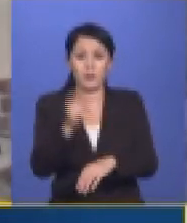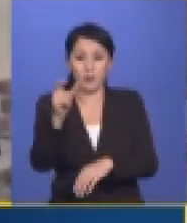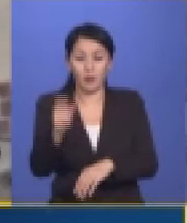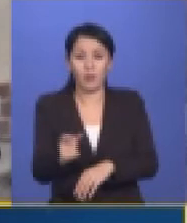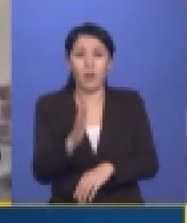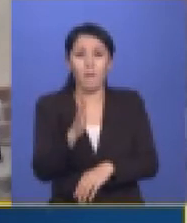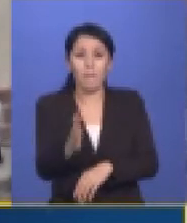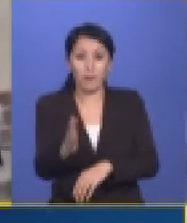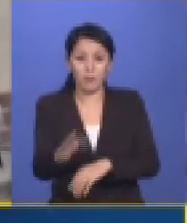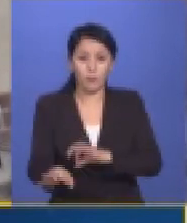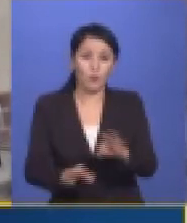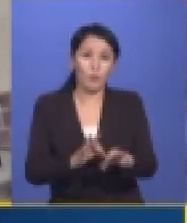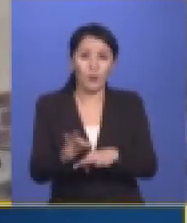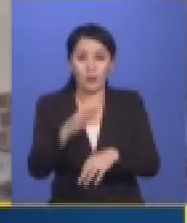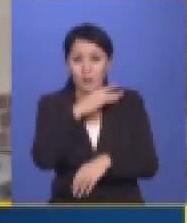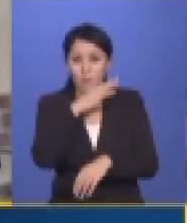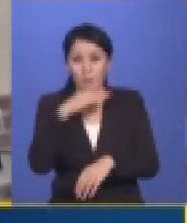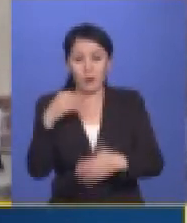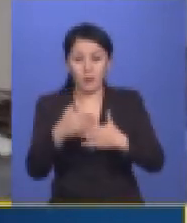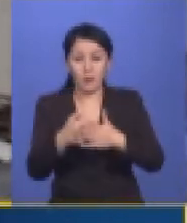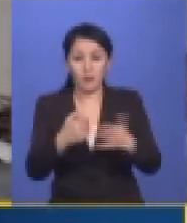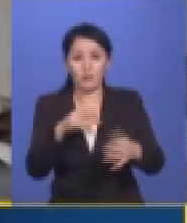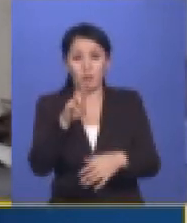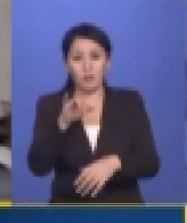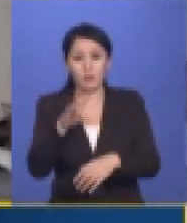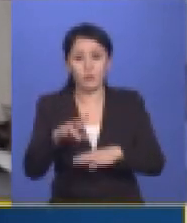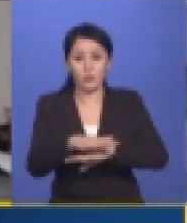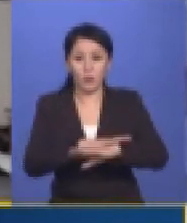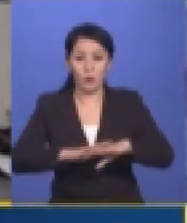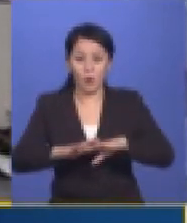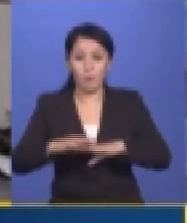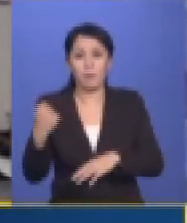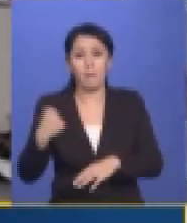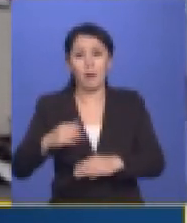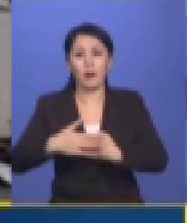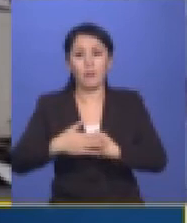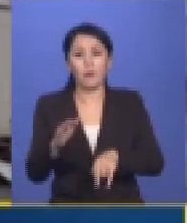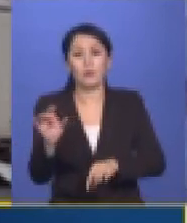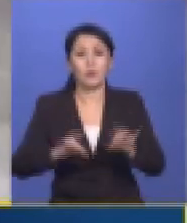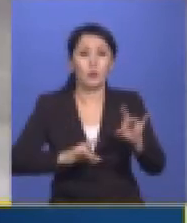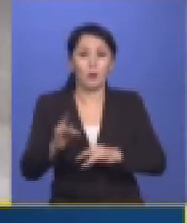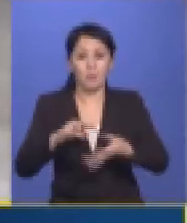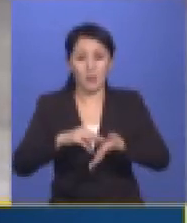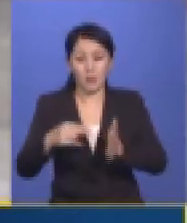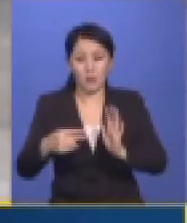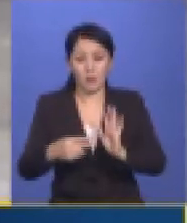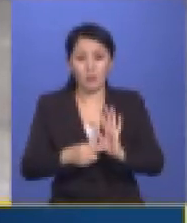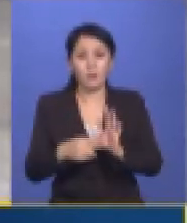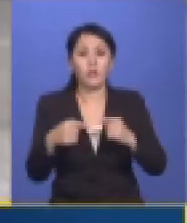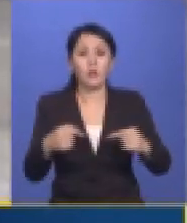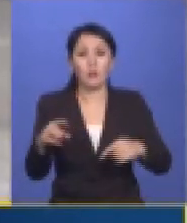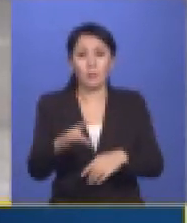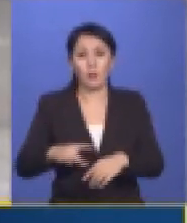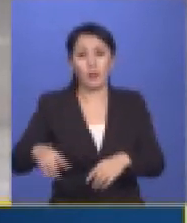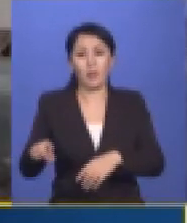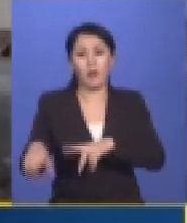болашаққа құрған жоспарлары да зор. Жақында дайындық ауылында қоғамдық монша ашылады. Тойхана салу жоспарланған. Бұдан бөлек өзге өңірлерден